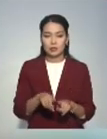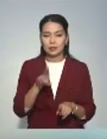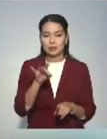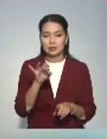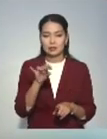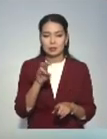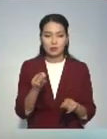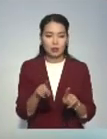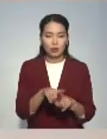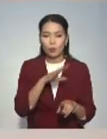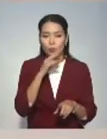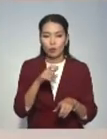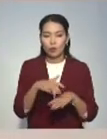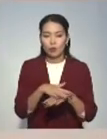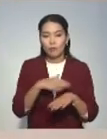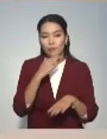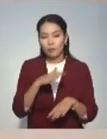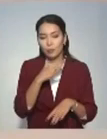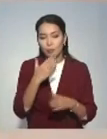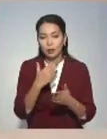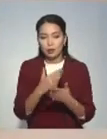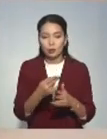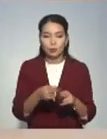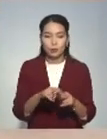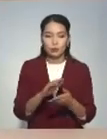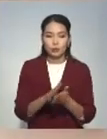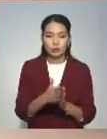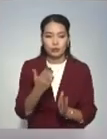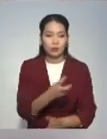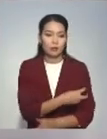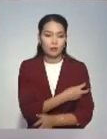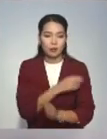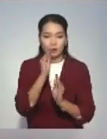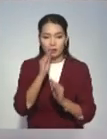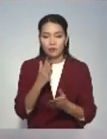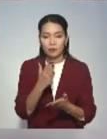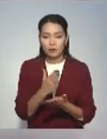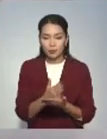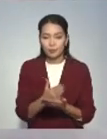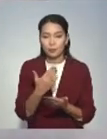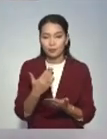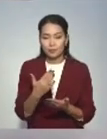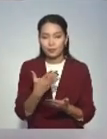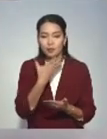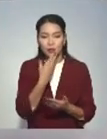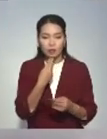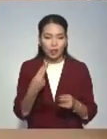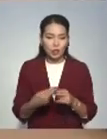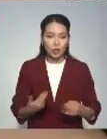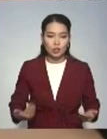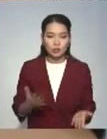секілді құрбан болғандар жетерлік. Олардың барлығы бұл жағдайға дәрігерді кінәлайды. Ажарымызды айырып, өмірімізді құртқан